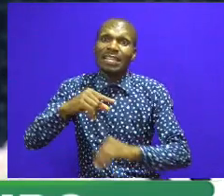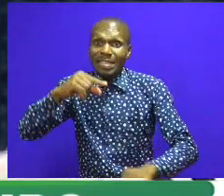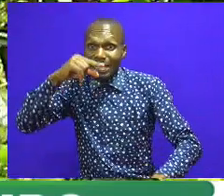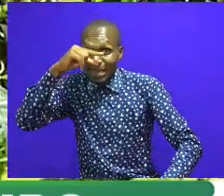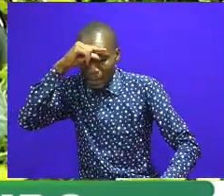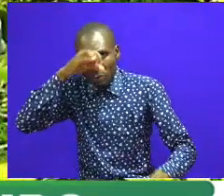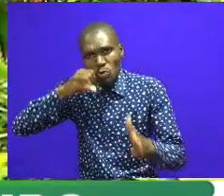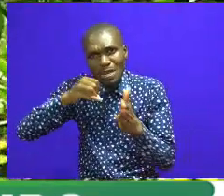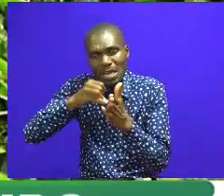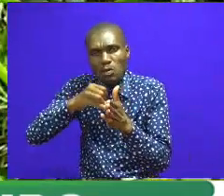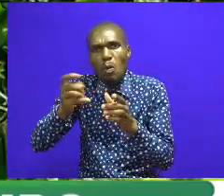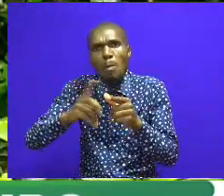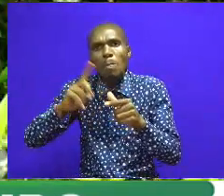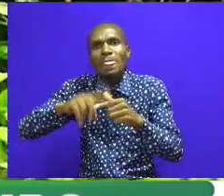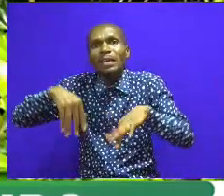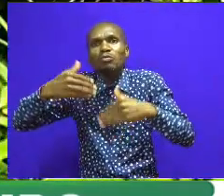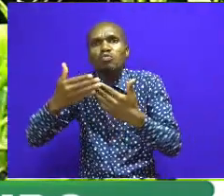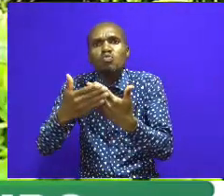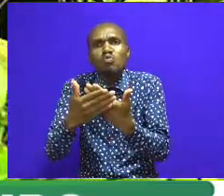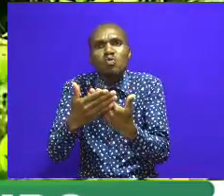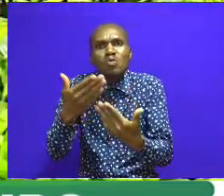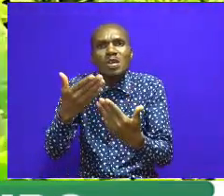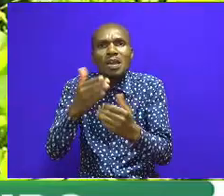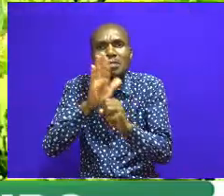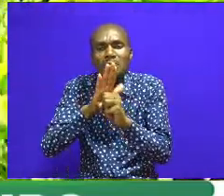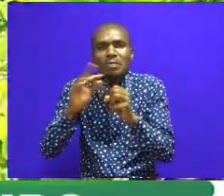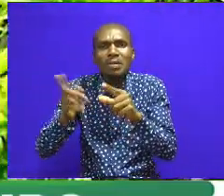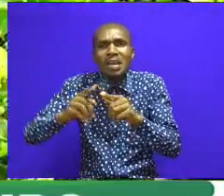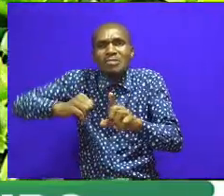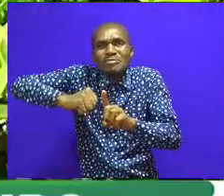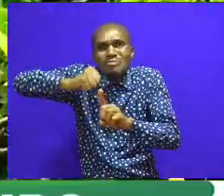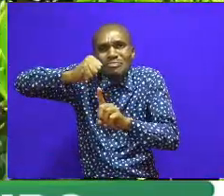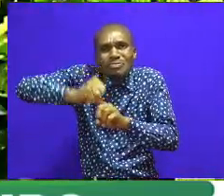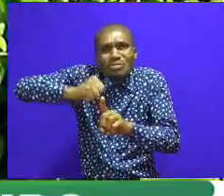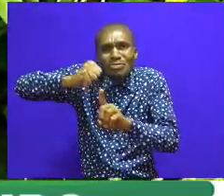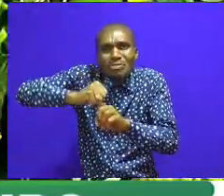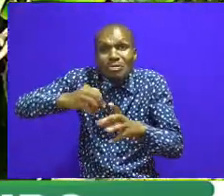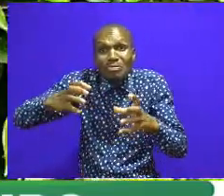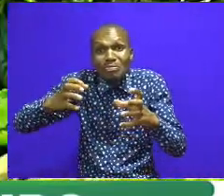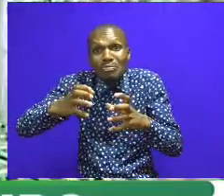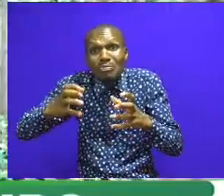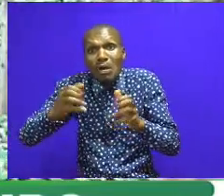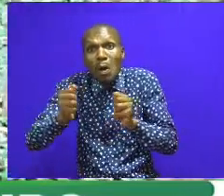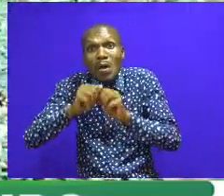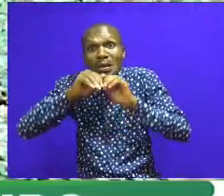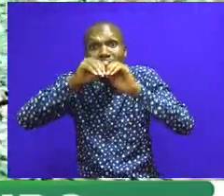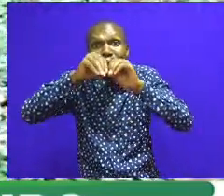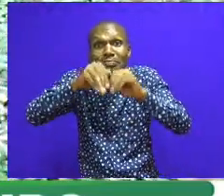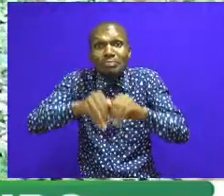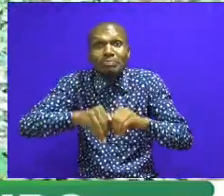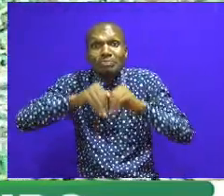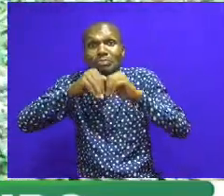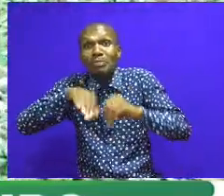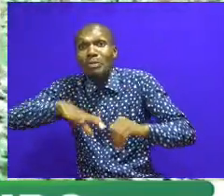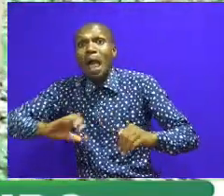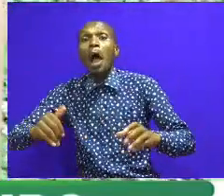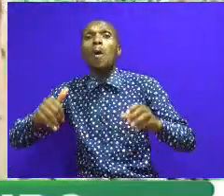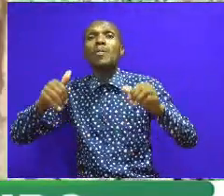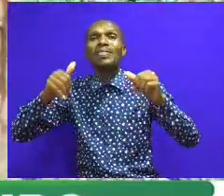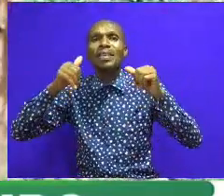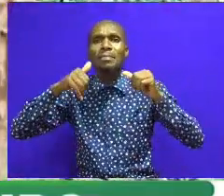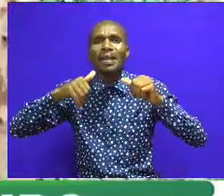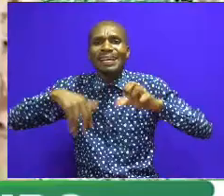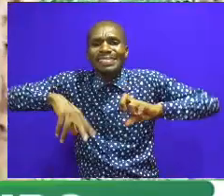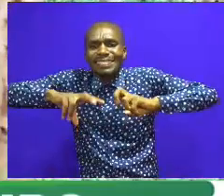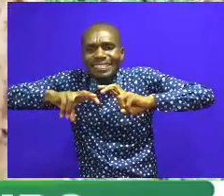gwe sonia na kuligereria amanganaya Ase basi ingereranga eki umbegete nendetende mero imeye kaunti ya Nyamira. Keri ngoliwe